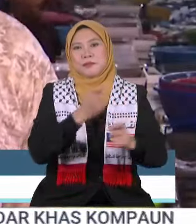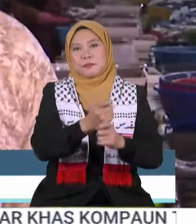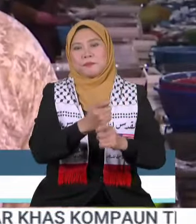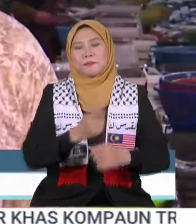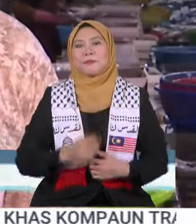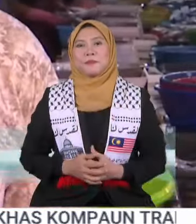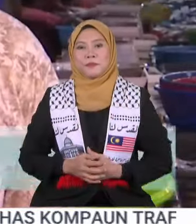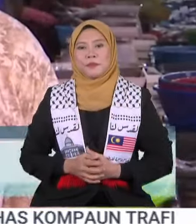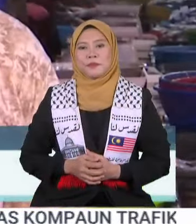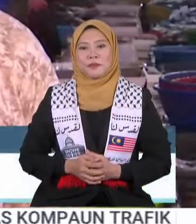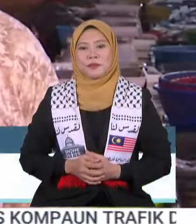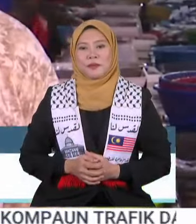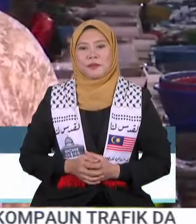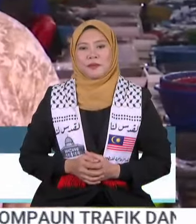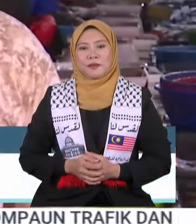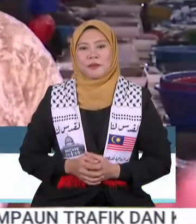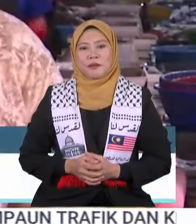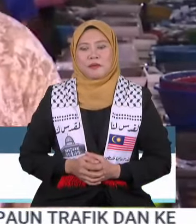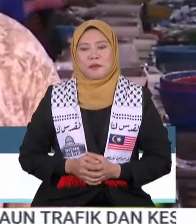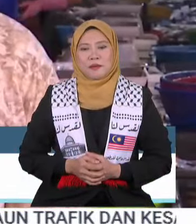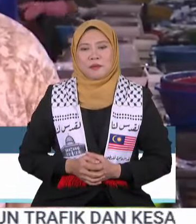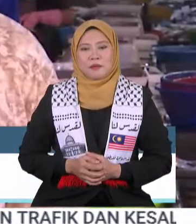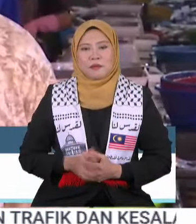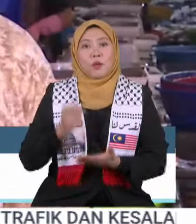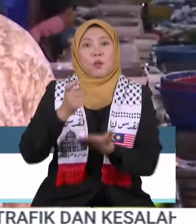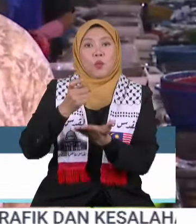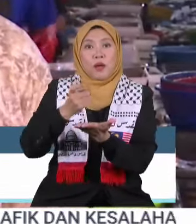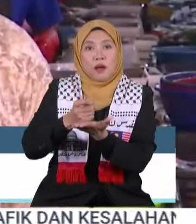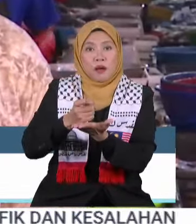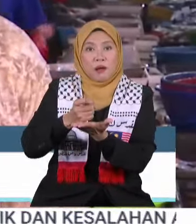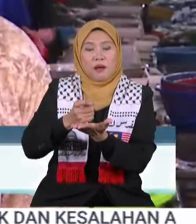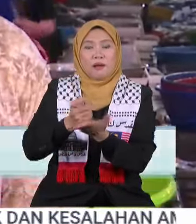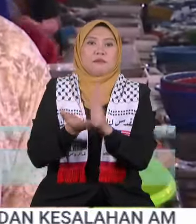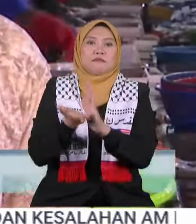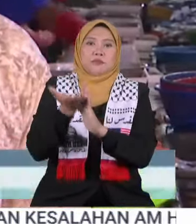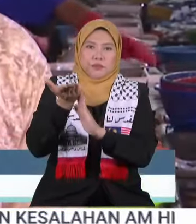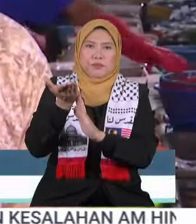Udang minggu ni memang naik.